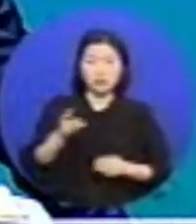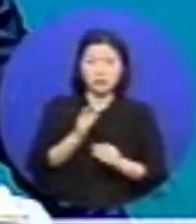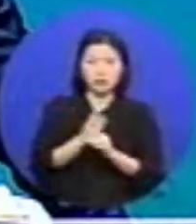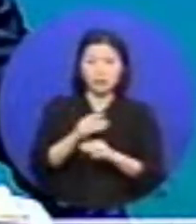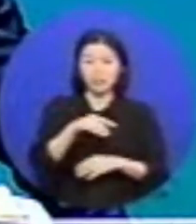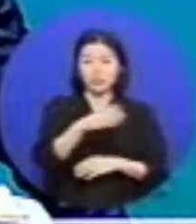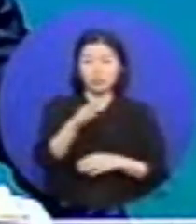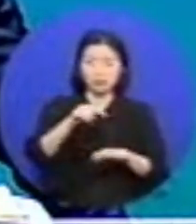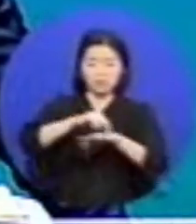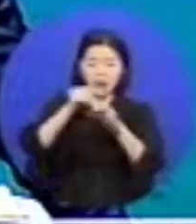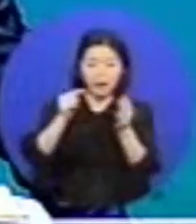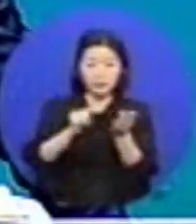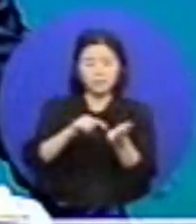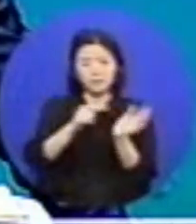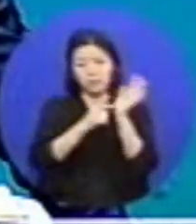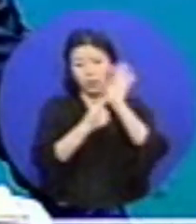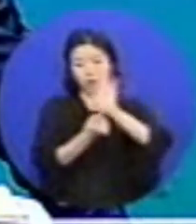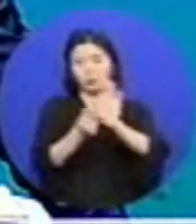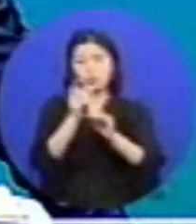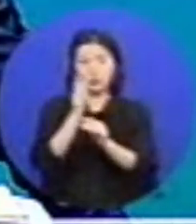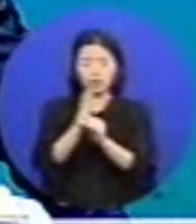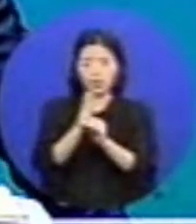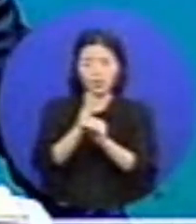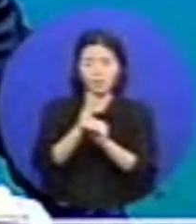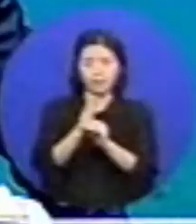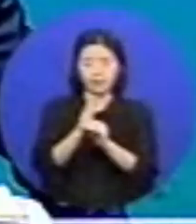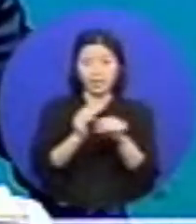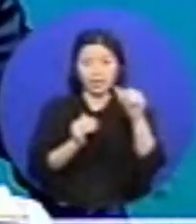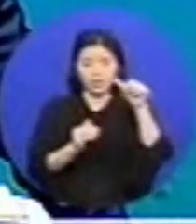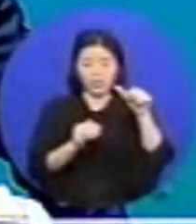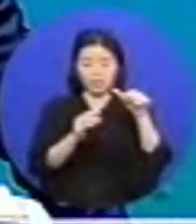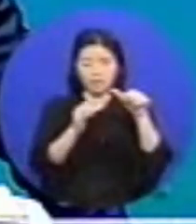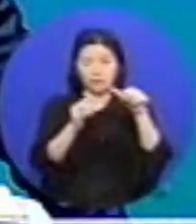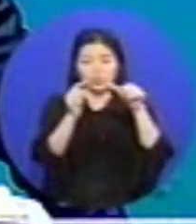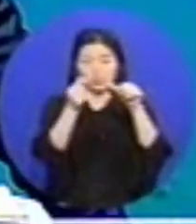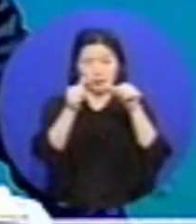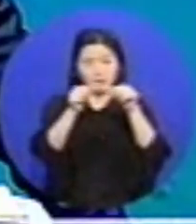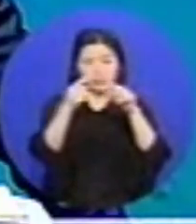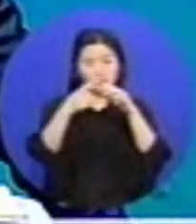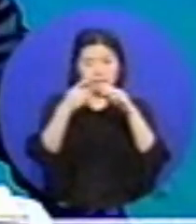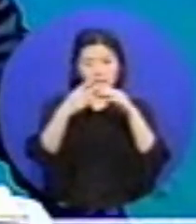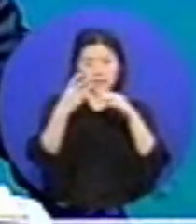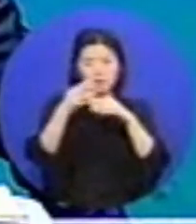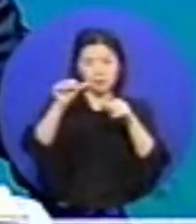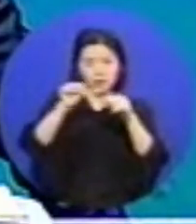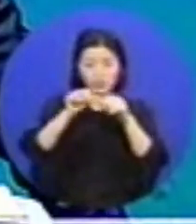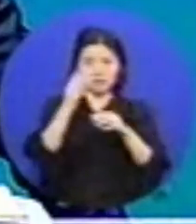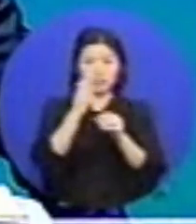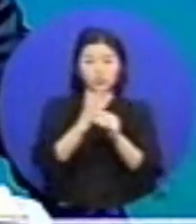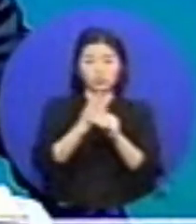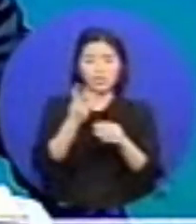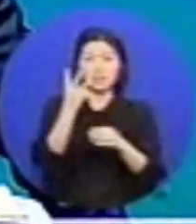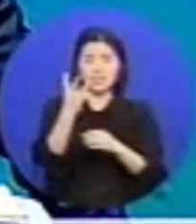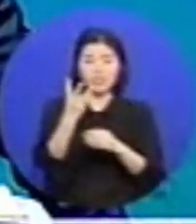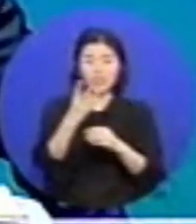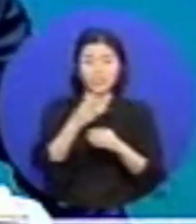여러분의 마음을 표현한 것 중에 세 가지가 해당이 되시면 그러면 손을 들어보라.